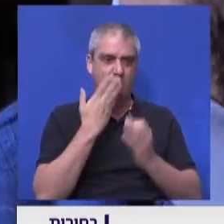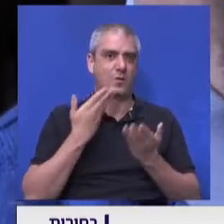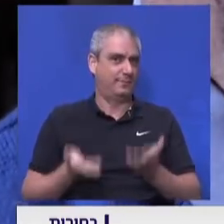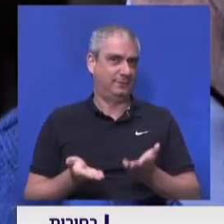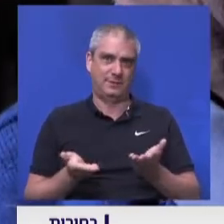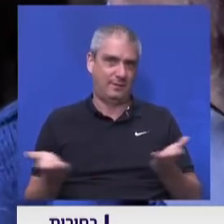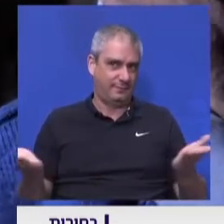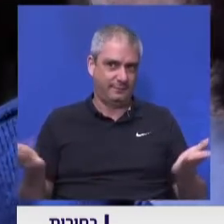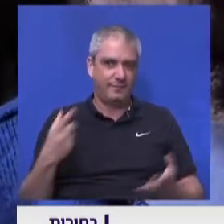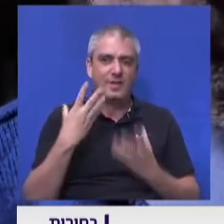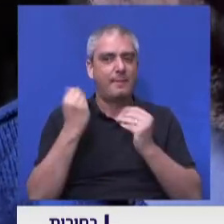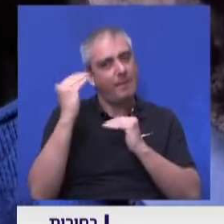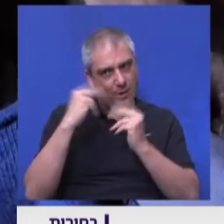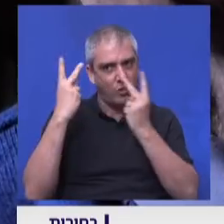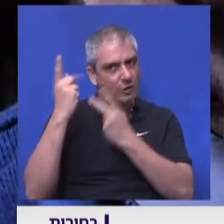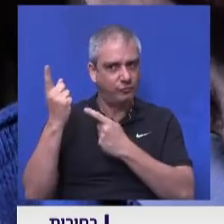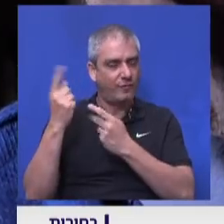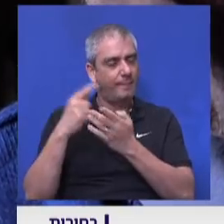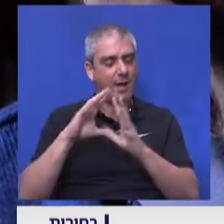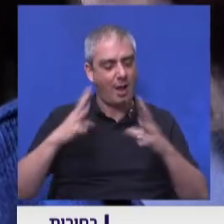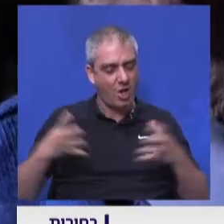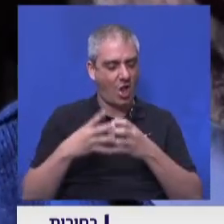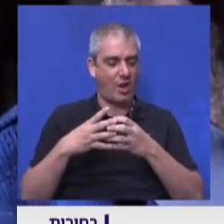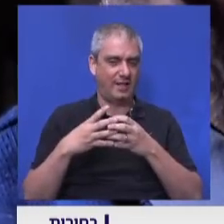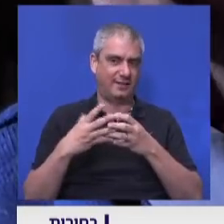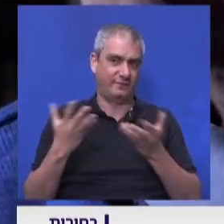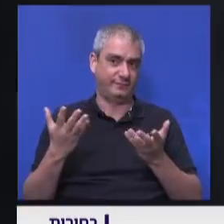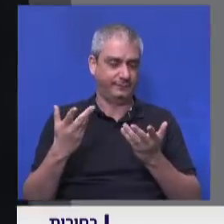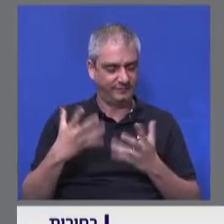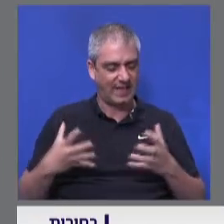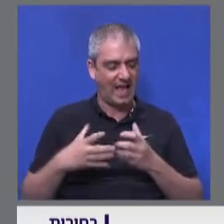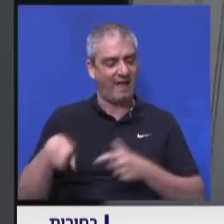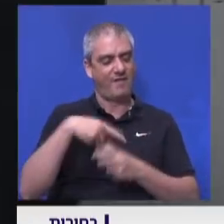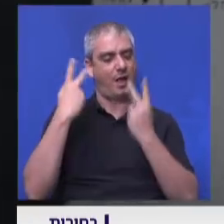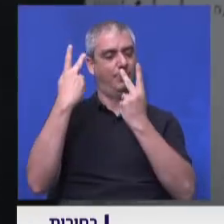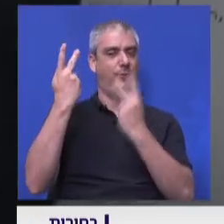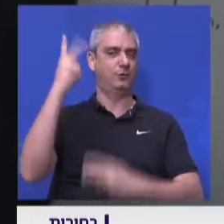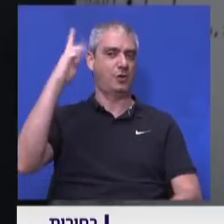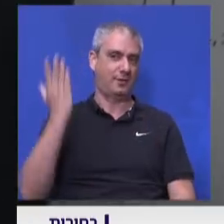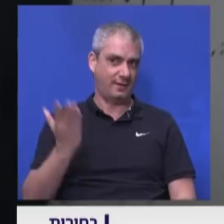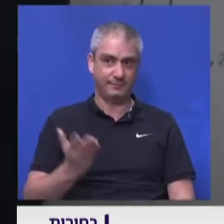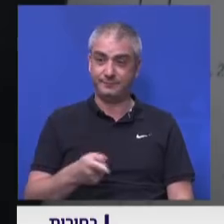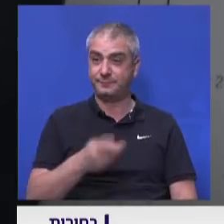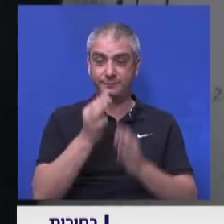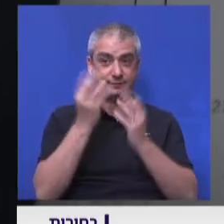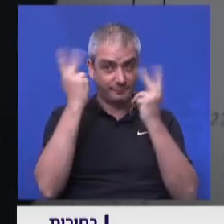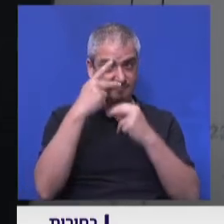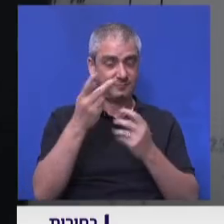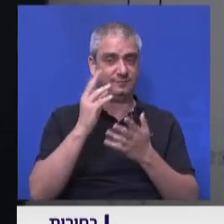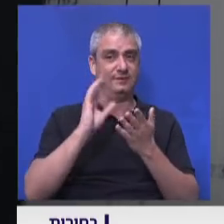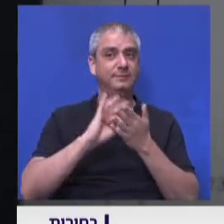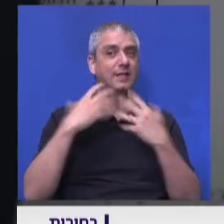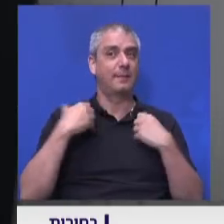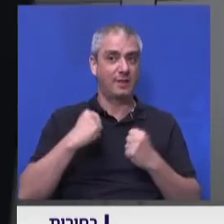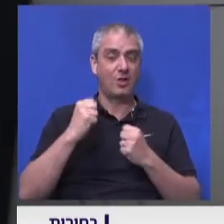פחות חשובה מאשר הקולקטיב, מאשר החברה. בפרטי ההסכם בין משרד הביטחון לחברות הפרטיות